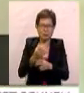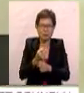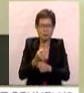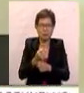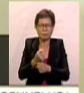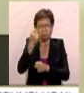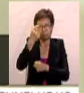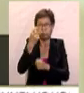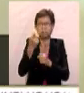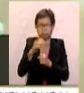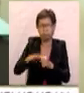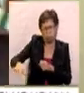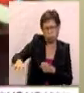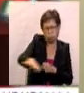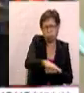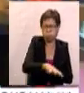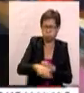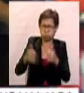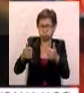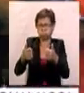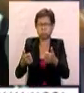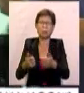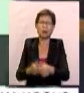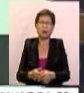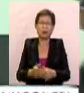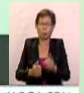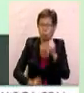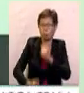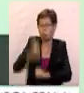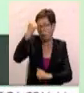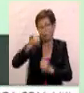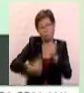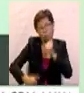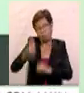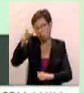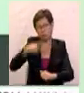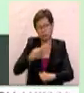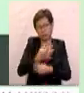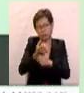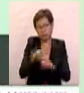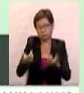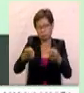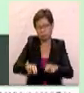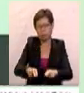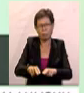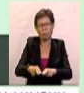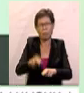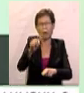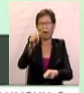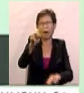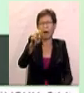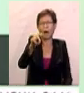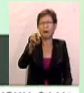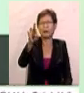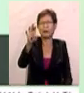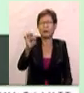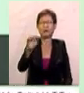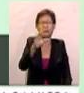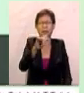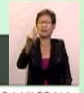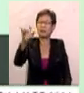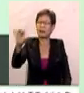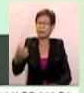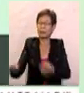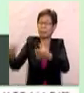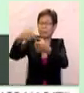persefahaman semakin baik. Dan yang paling ketara bila kita dapat menandatangani Andre dan Lee untuk